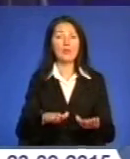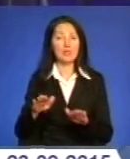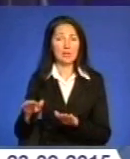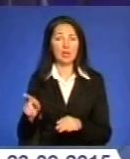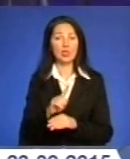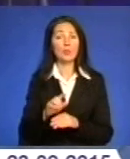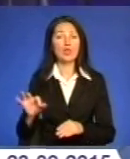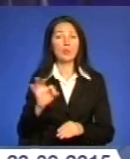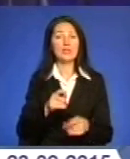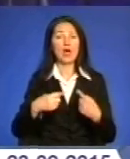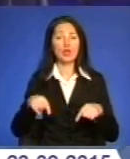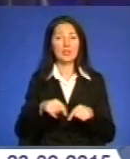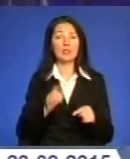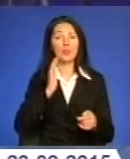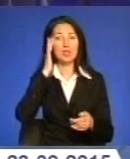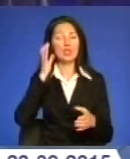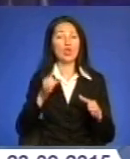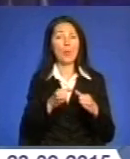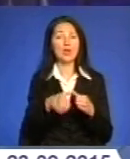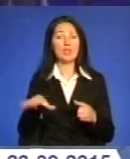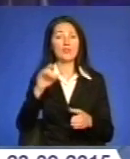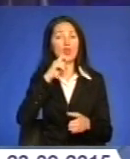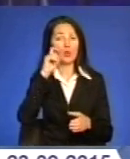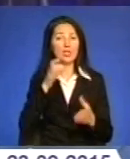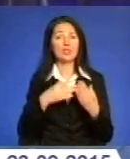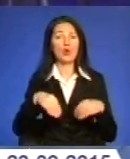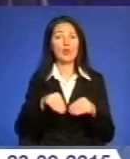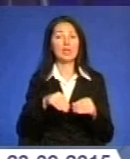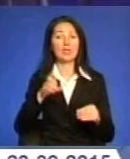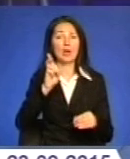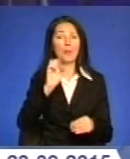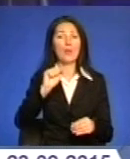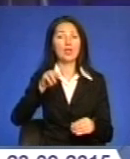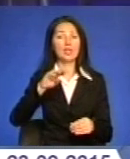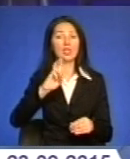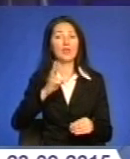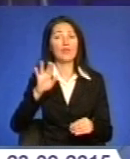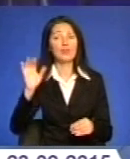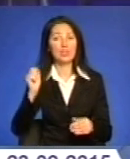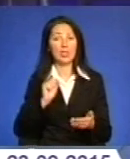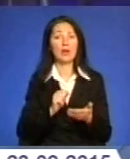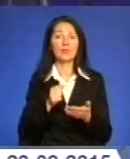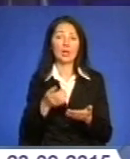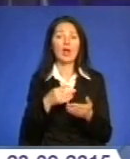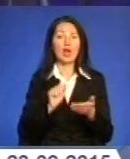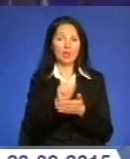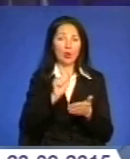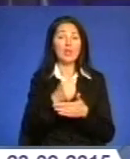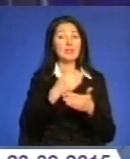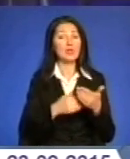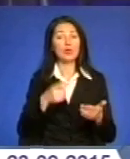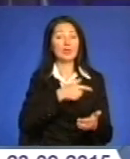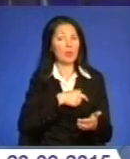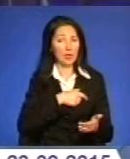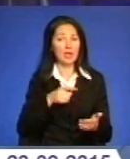Тернопільська обласна організація політичної партії Всеукраїнського об'єднання «Батьківщина» оприлюднила список кандидатів в місцеві депутати та назвала претендента на